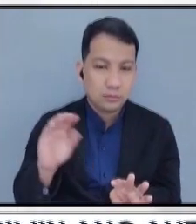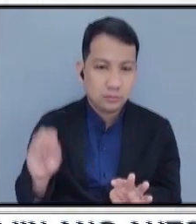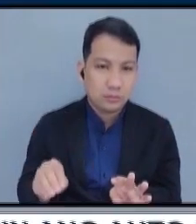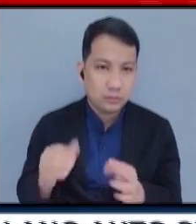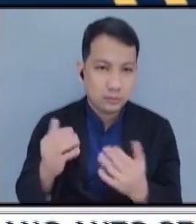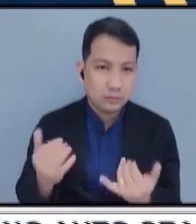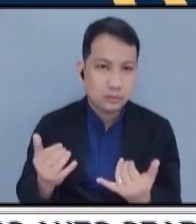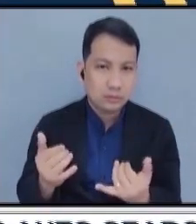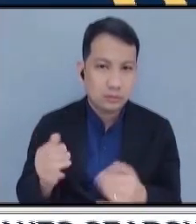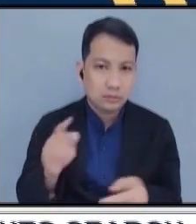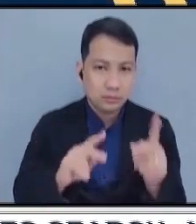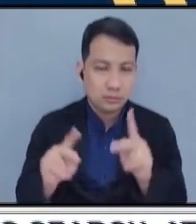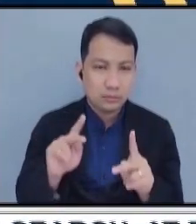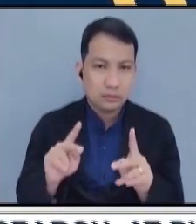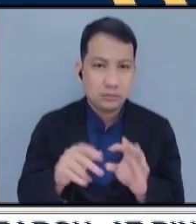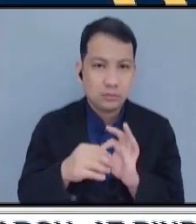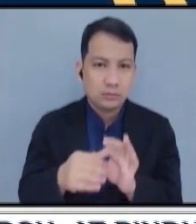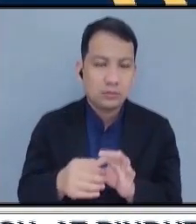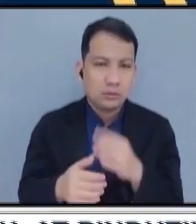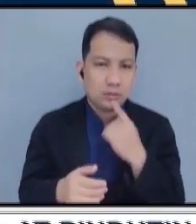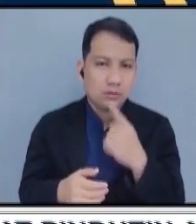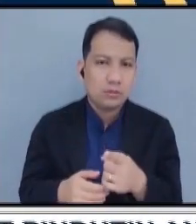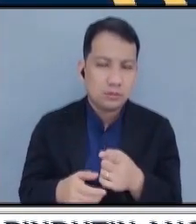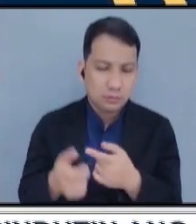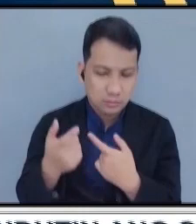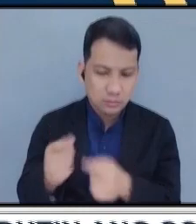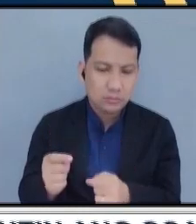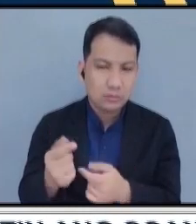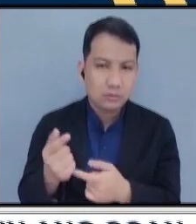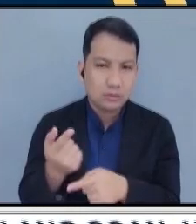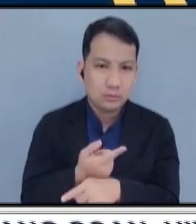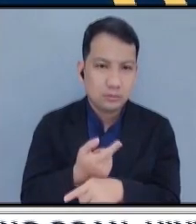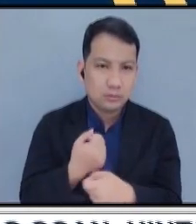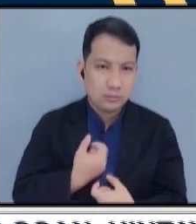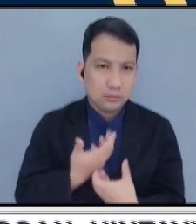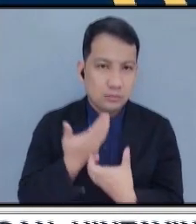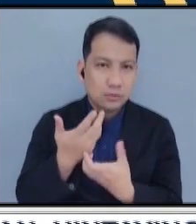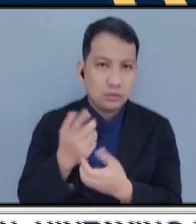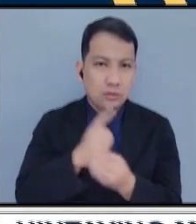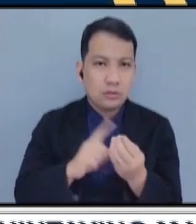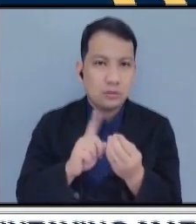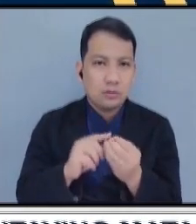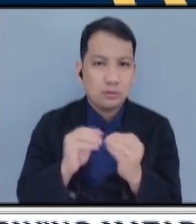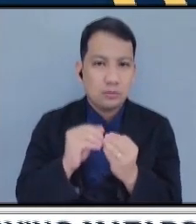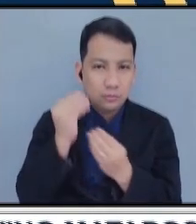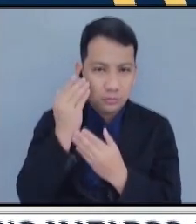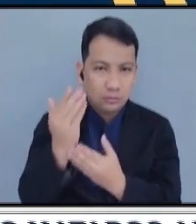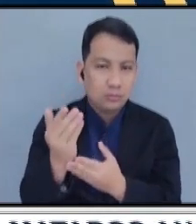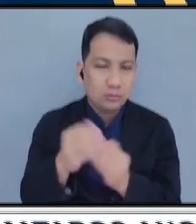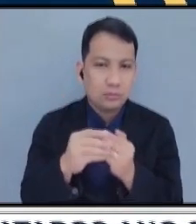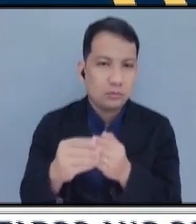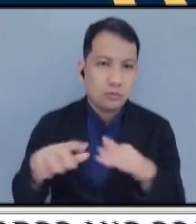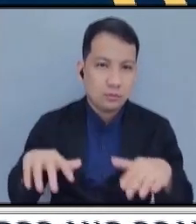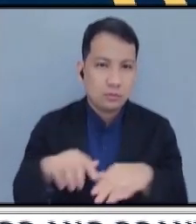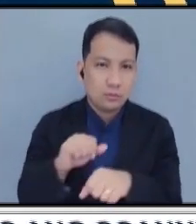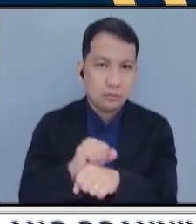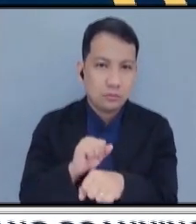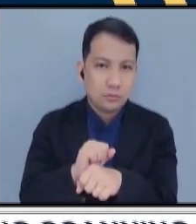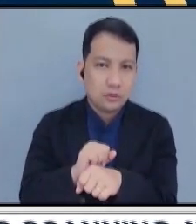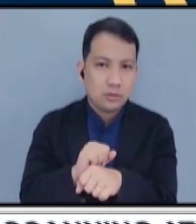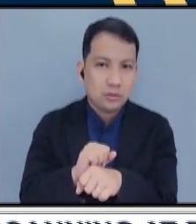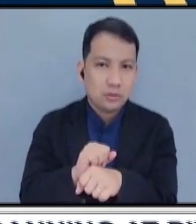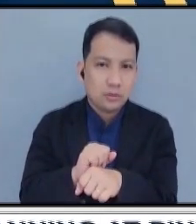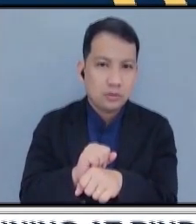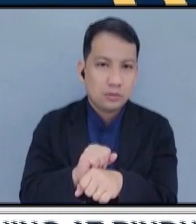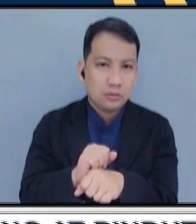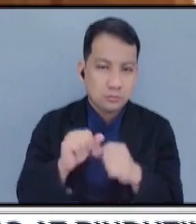performance rating. Ayon kay Romualdez, gagamitin nila itong inspirasyon para pagbutihin pa ang kanilang trabaho at mapaigting pa ang paglilingkod sa